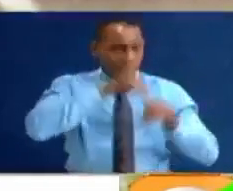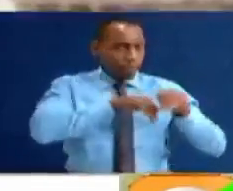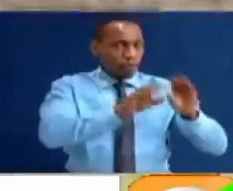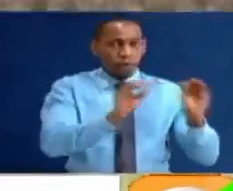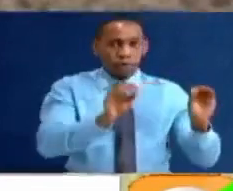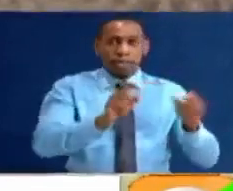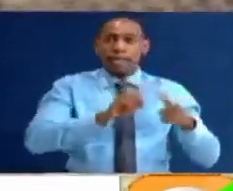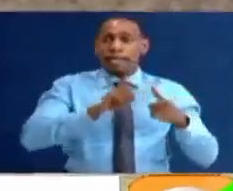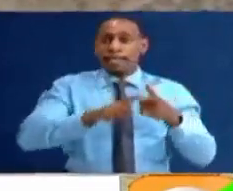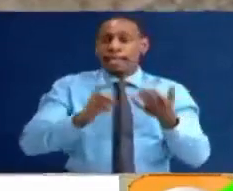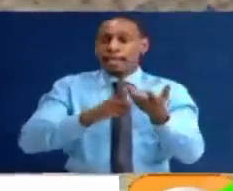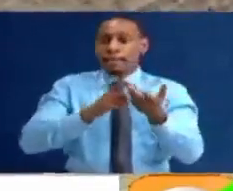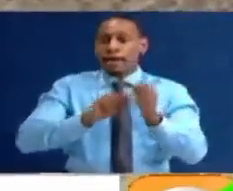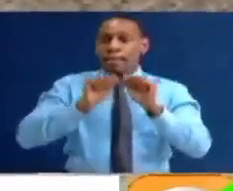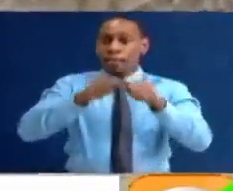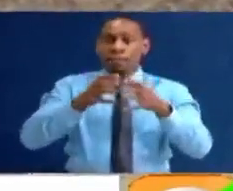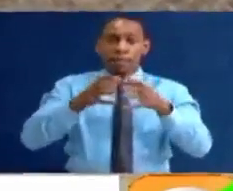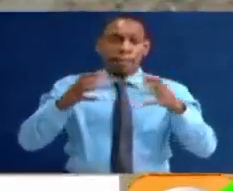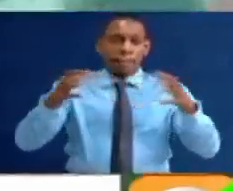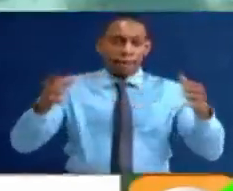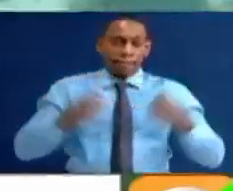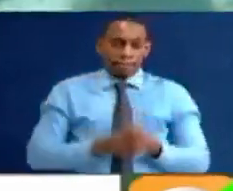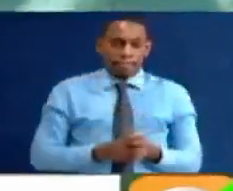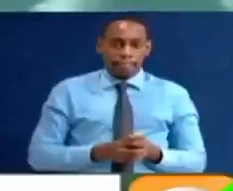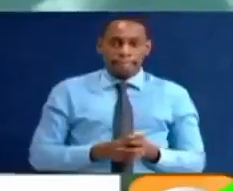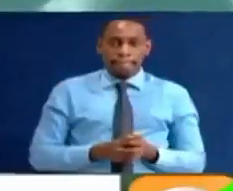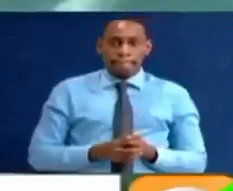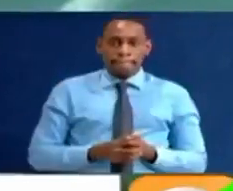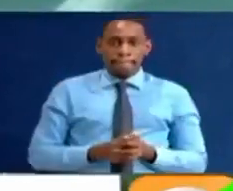hayatazingatiwa basi idadi hiyo huenda ikaongezeka.